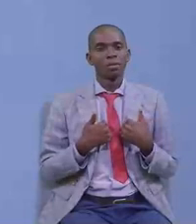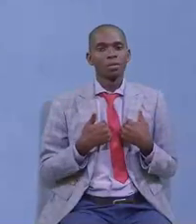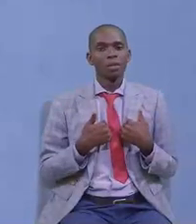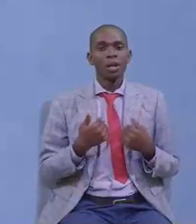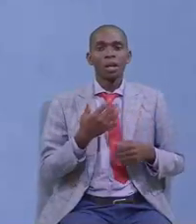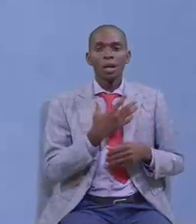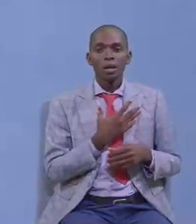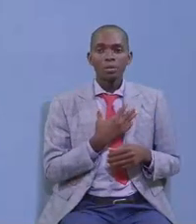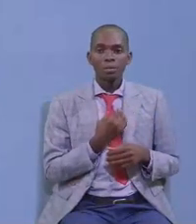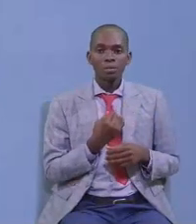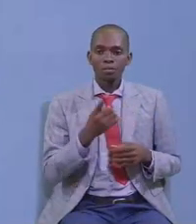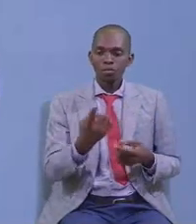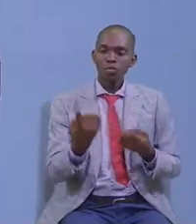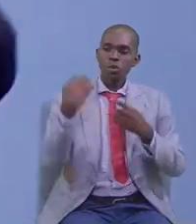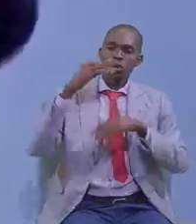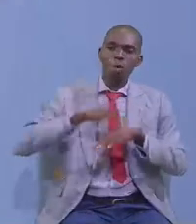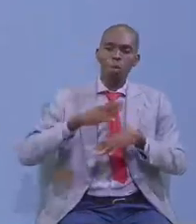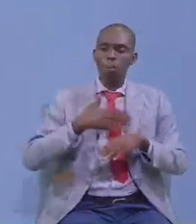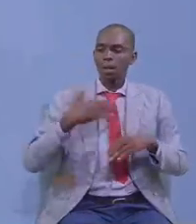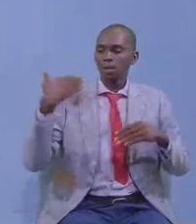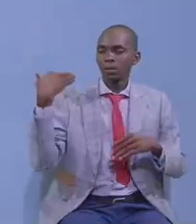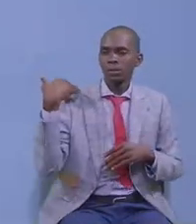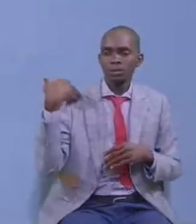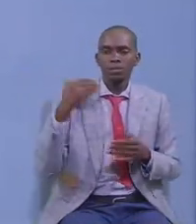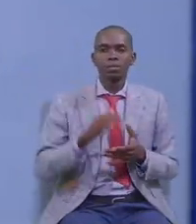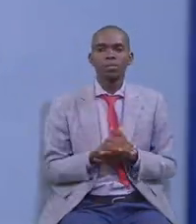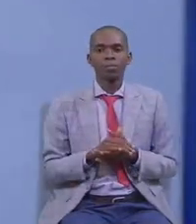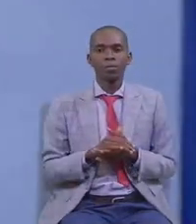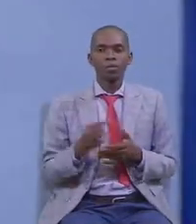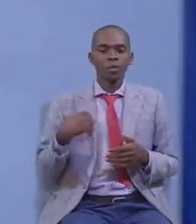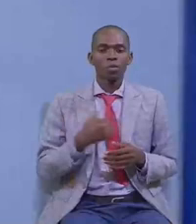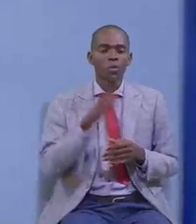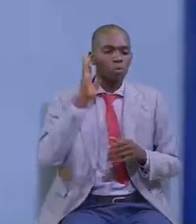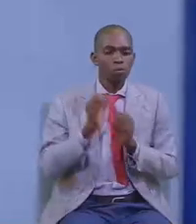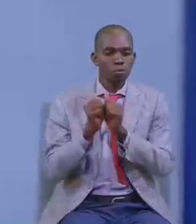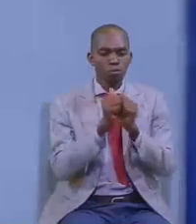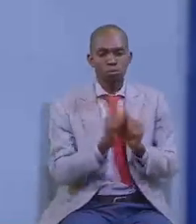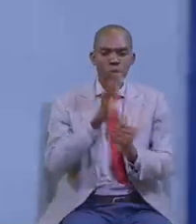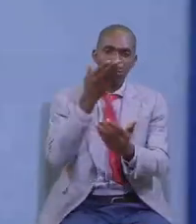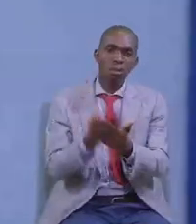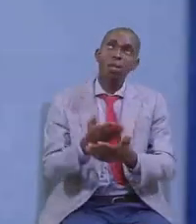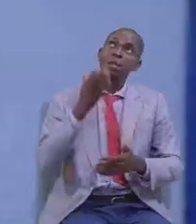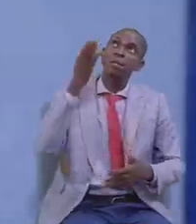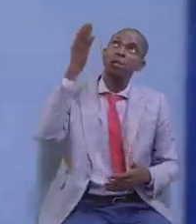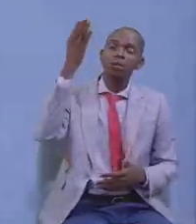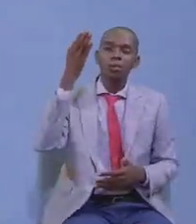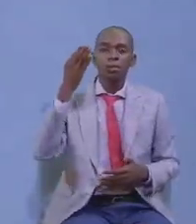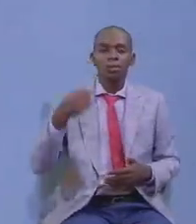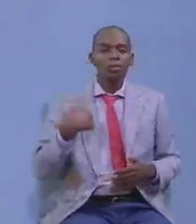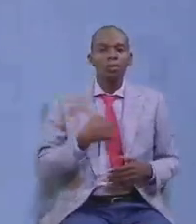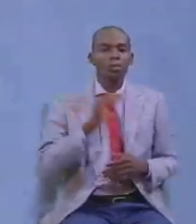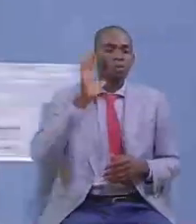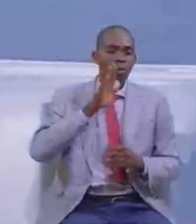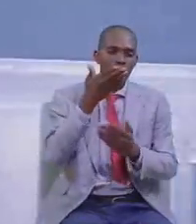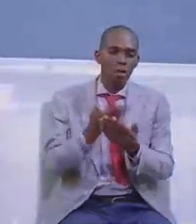Monte sur mon épaule. Et nous y arriverons à destination. Et nous arriverons à la destination